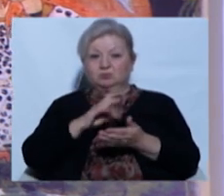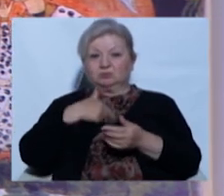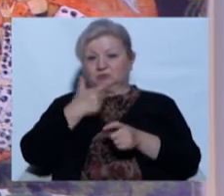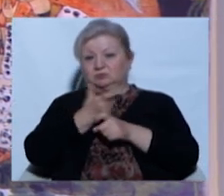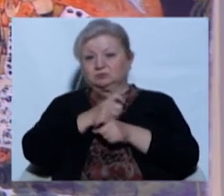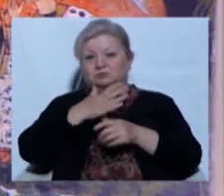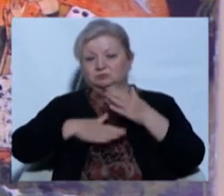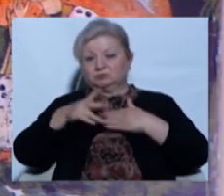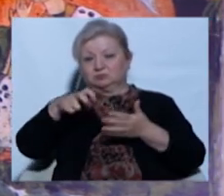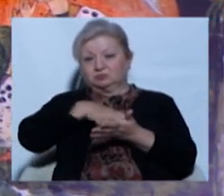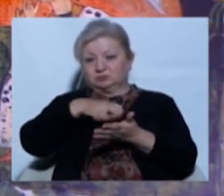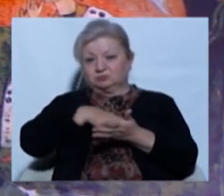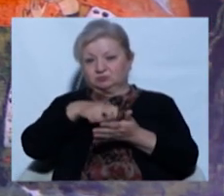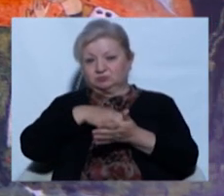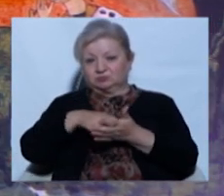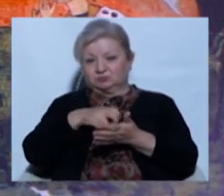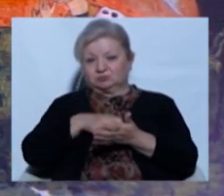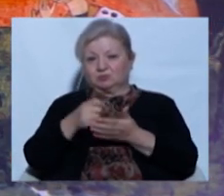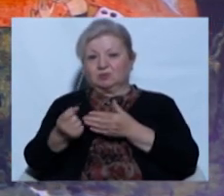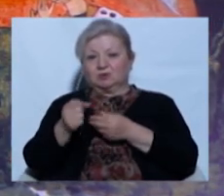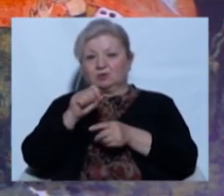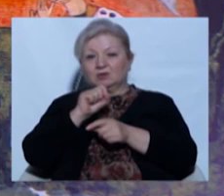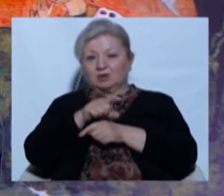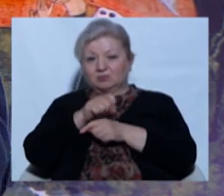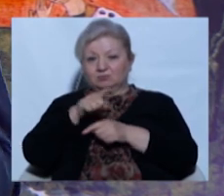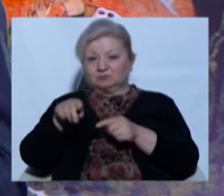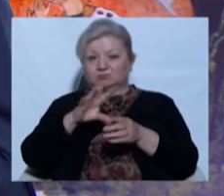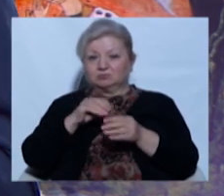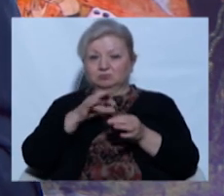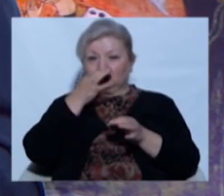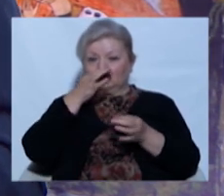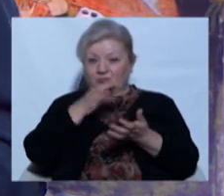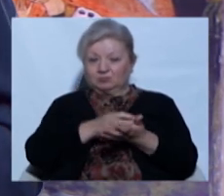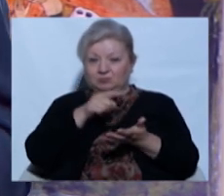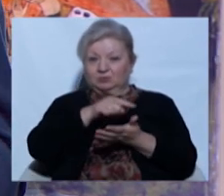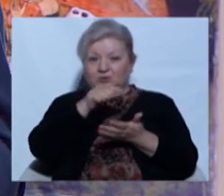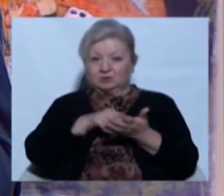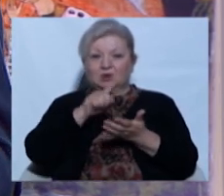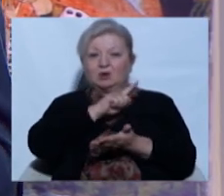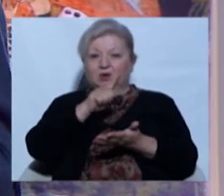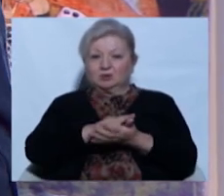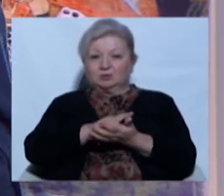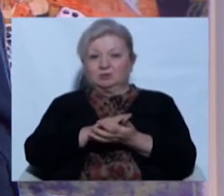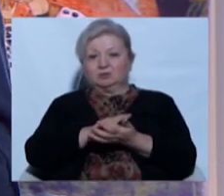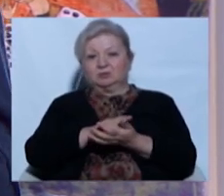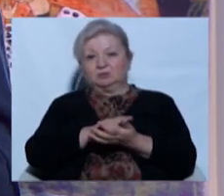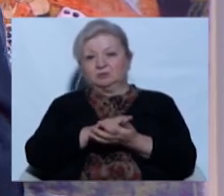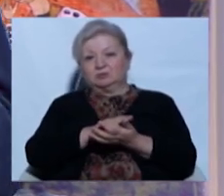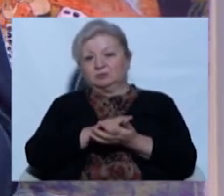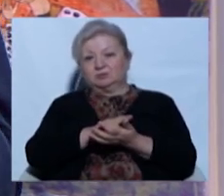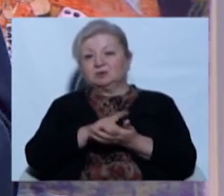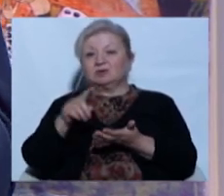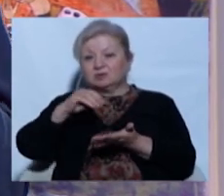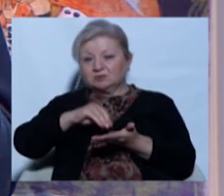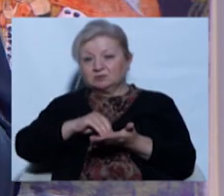თქვენს გადმოგზავნილ დავალებაში ასეც ხდება ხოლმე, როდესაც კითხვებზე პასუხს გავცემთ, აუცილებლად